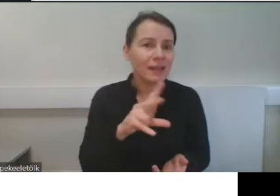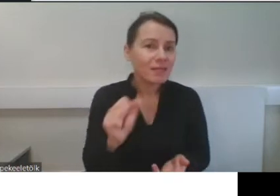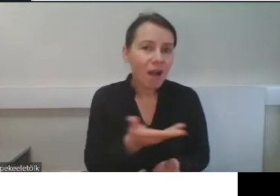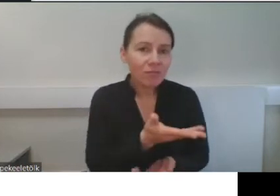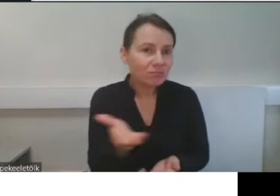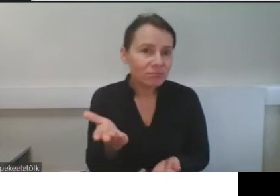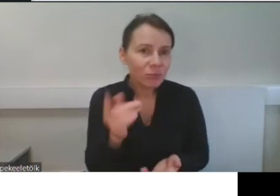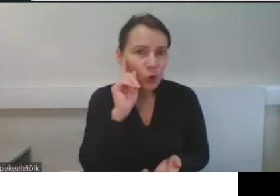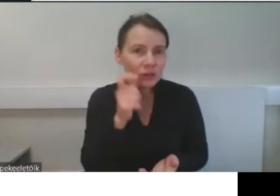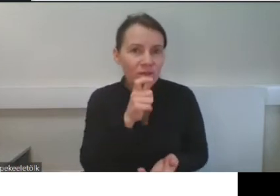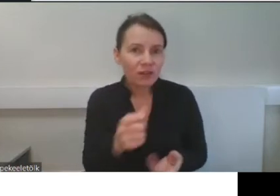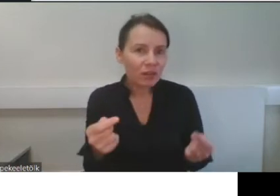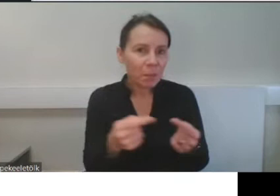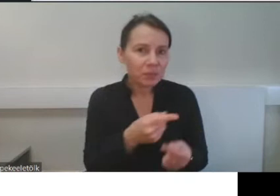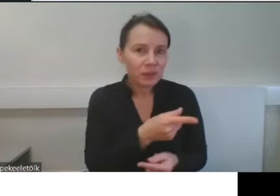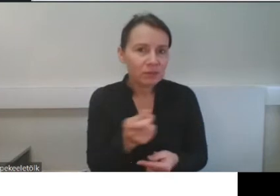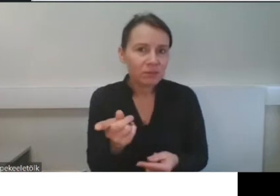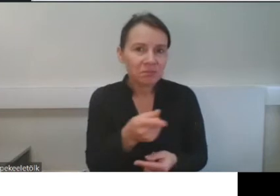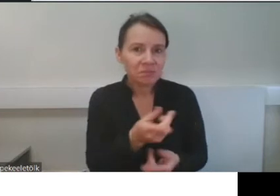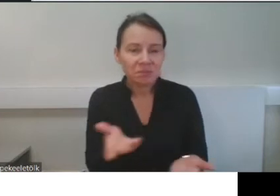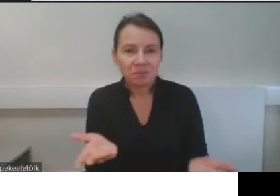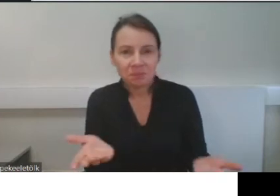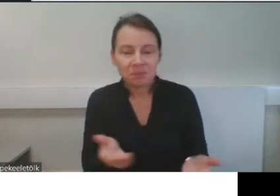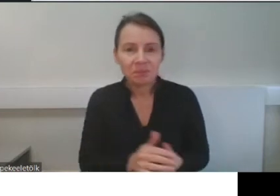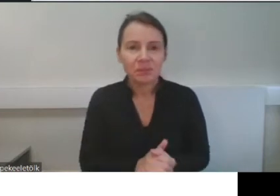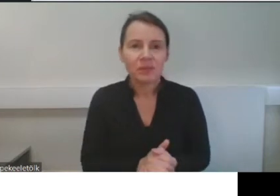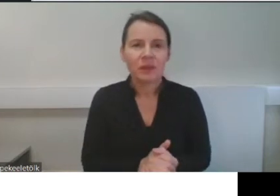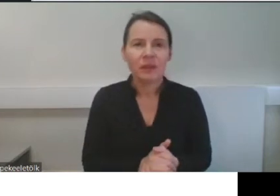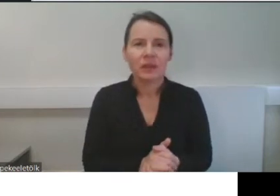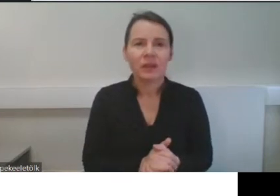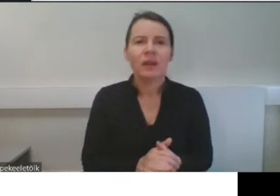Sotsiaalkindlustusamet ju mingil hetkel COVID ajal